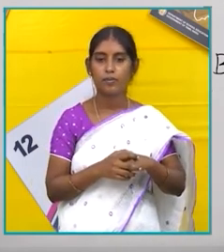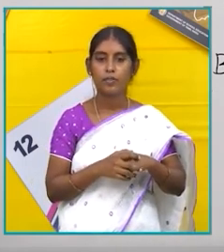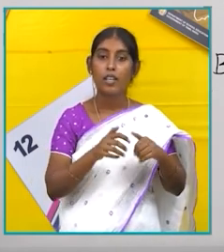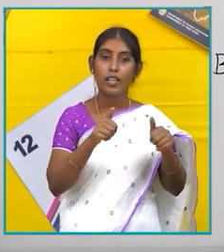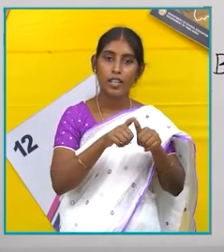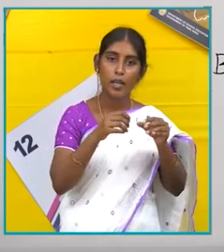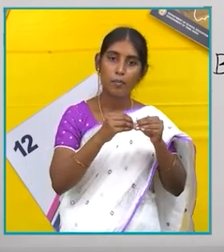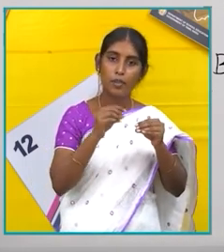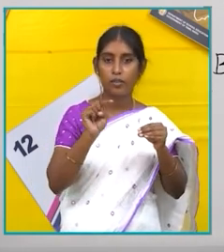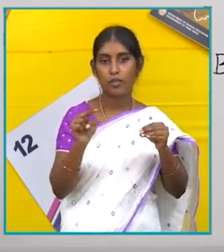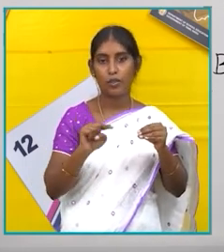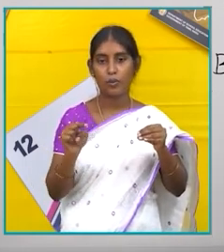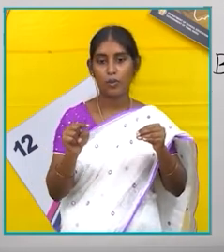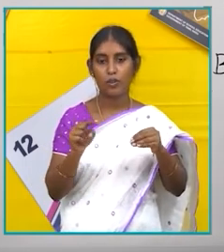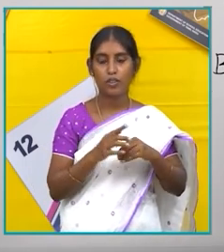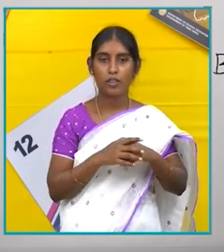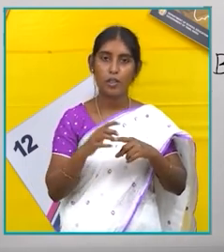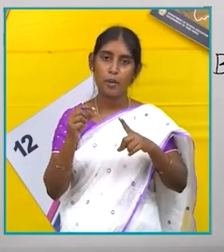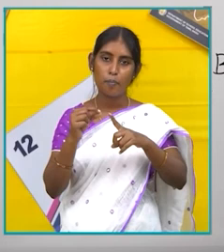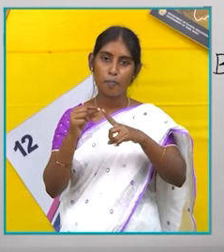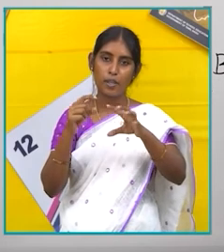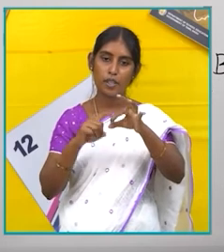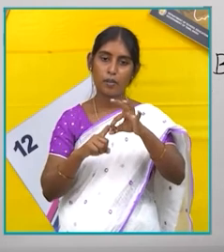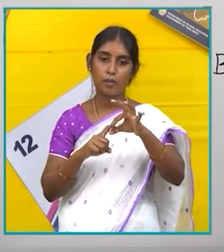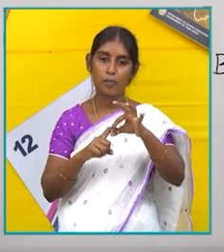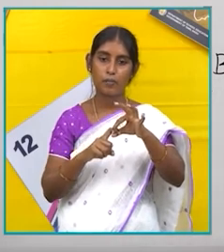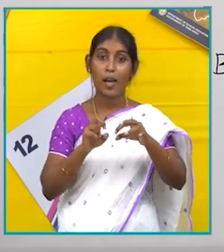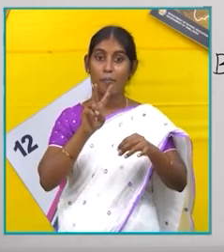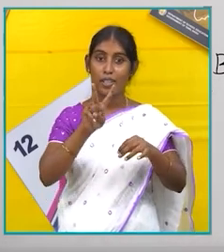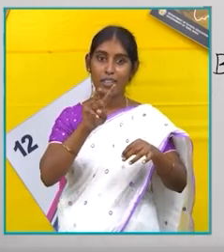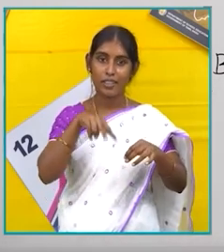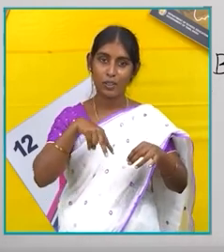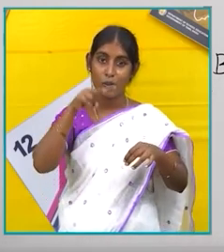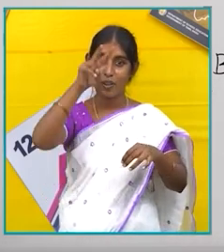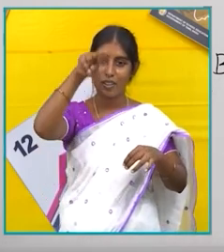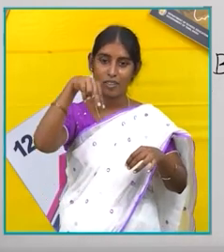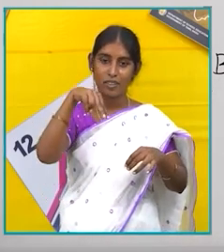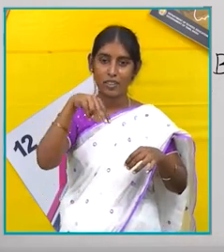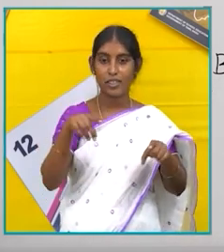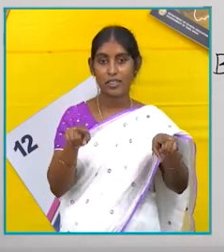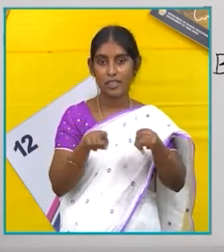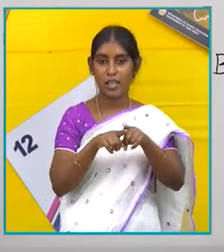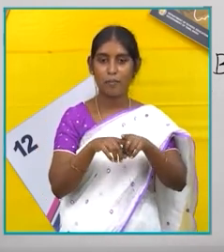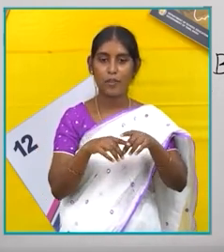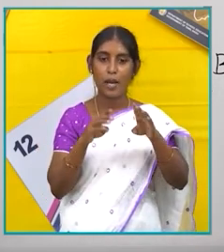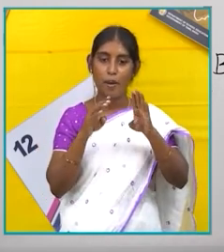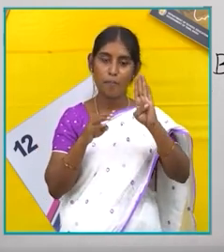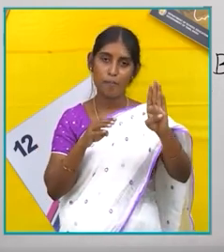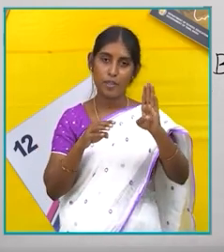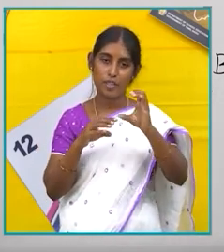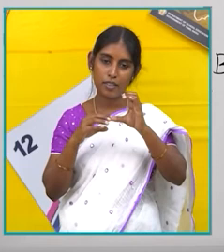AB = PQ னு எழுதிட்டோம் அடுத்து இங்க பாருங்க ரெண்டு கோடு போட்டிருக்காங்க இல்லையா BC அப்படிங்கறது எந்த பக்கத்துக்கு